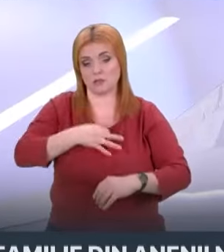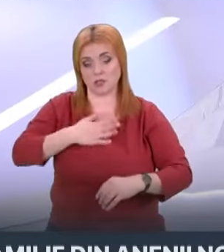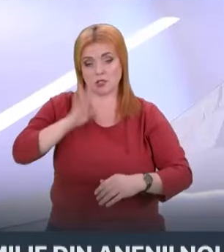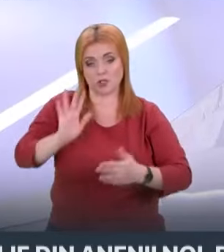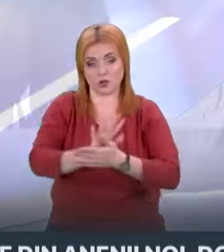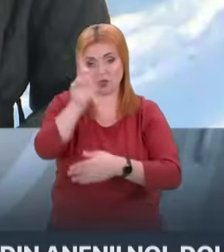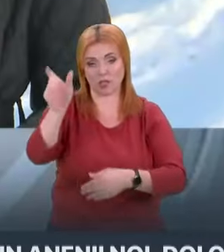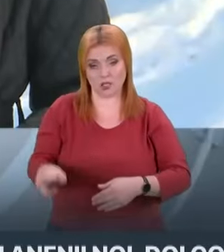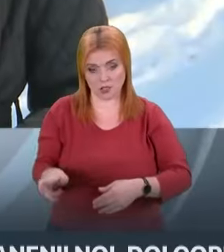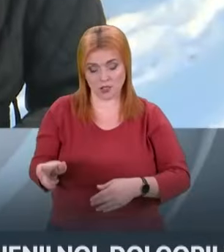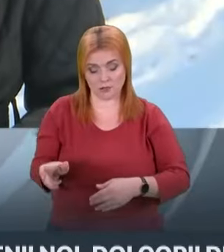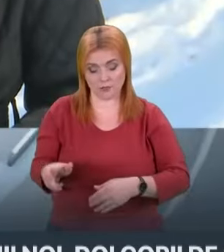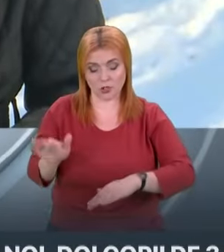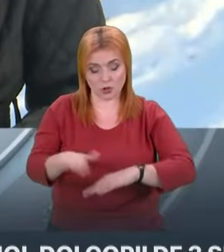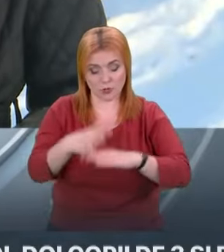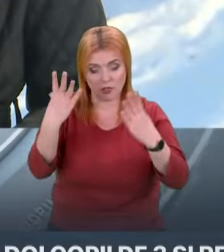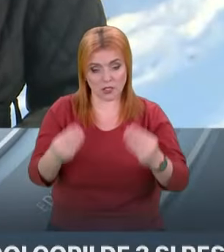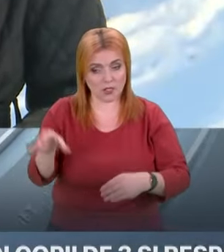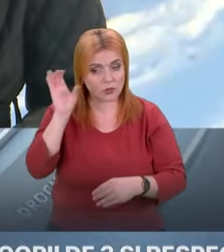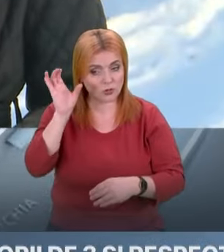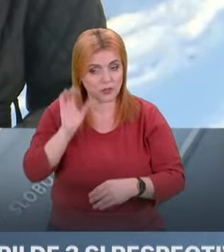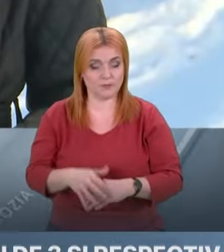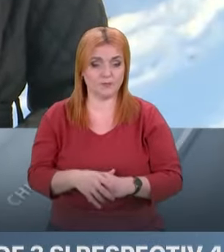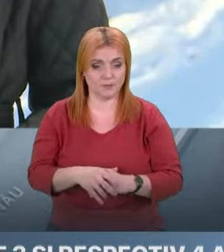Vieru. Lucia, bună ziua, te ascultăm!